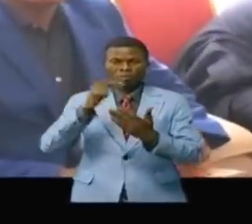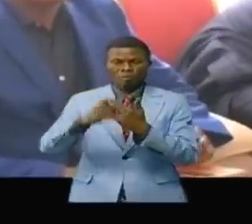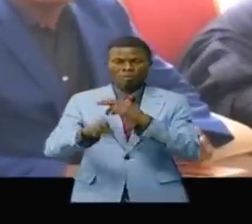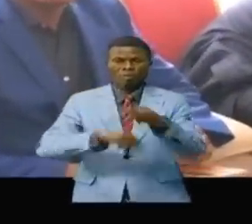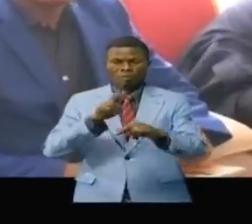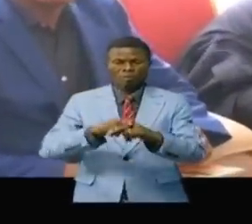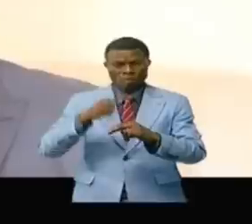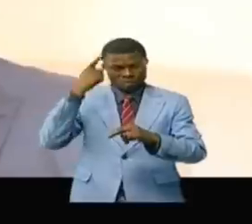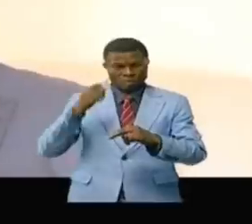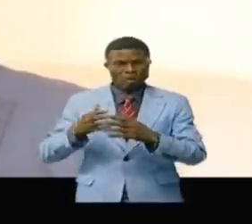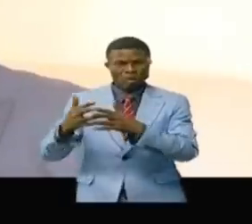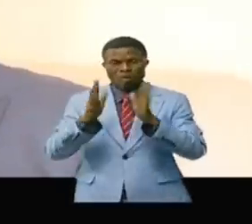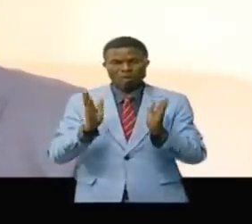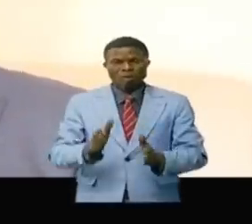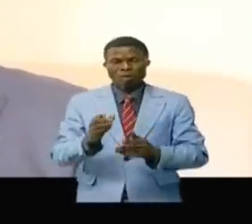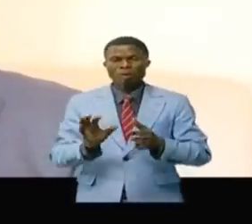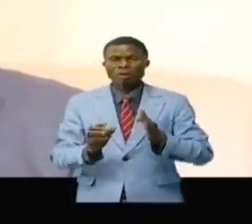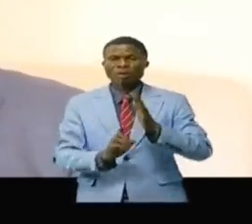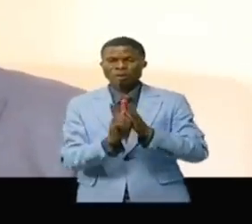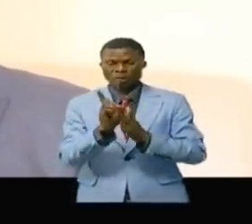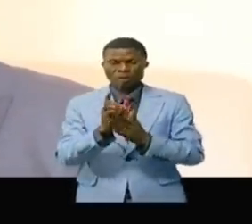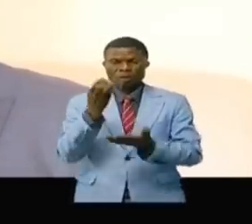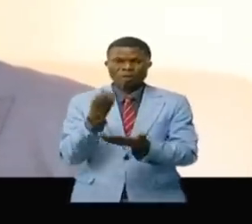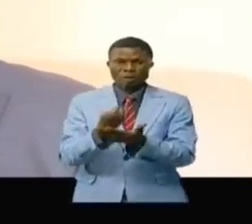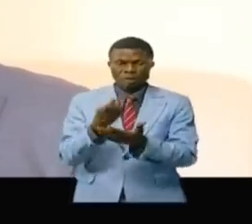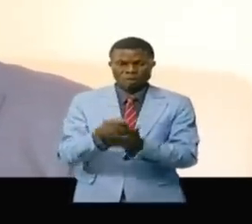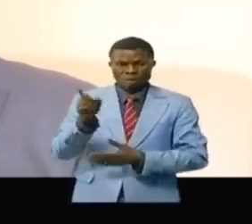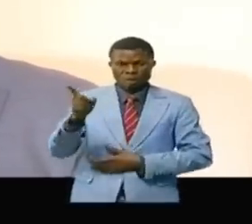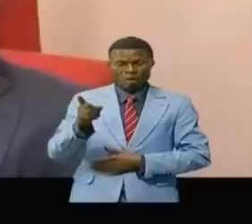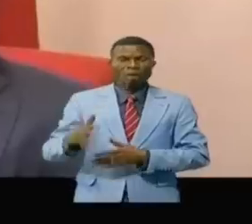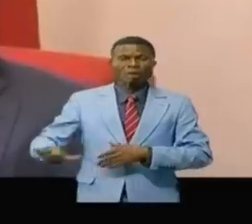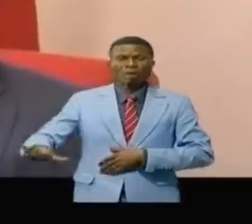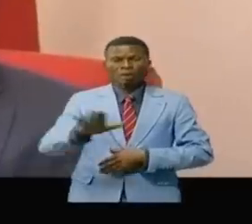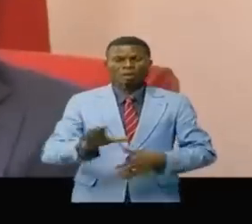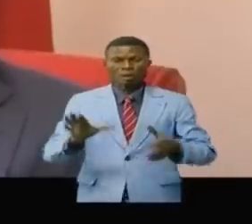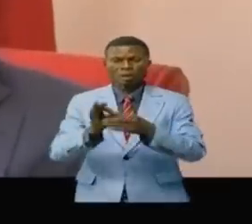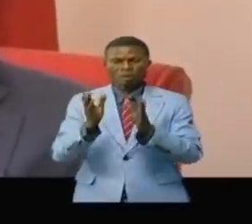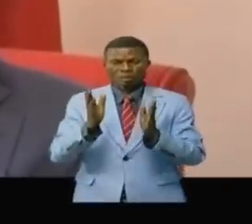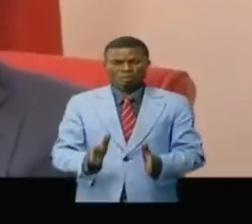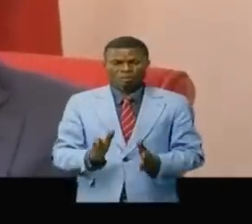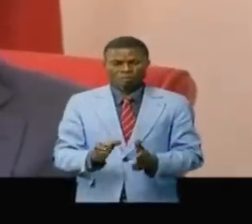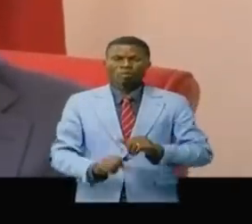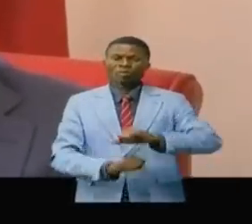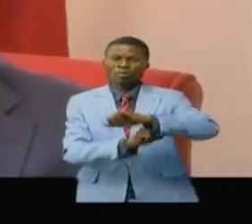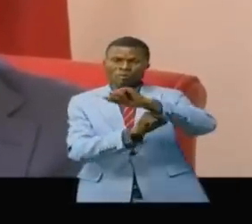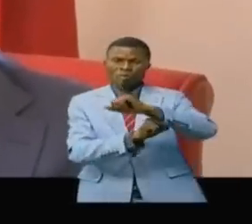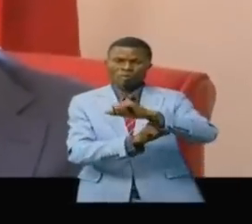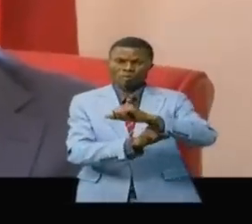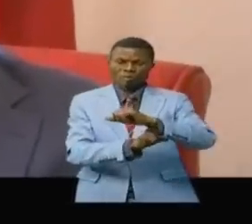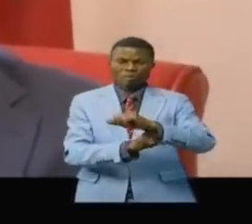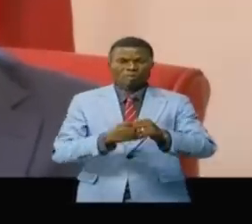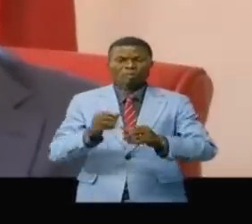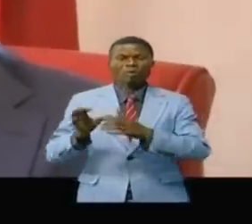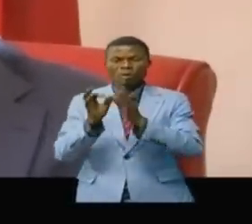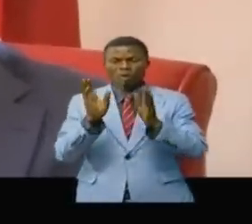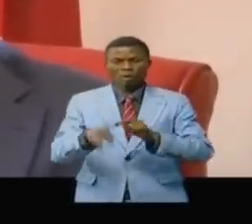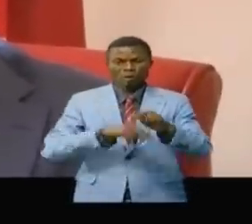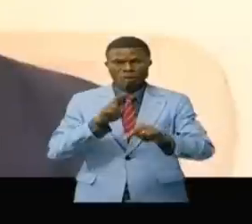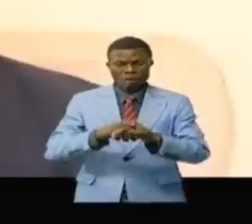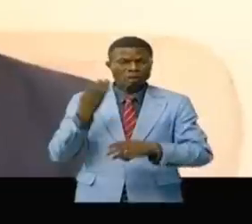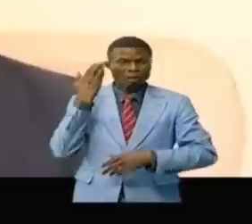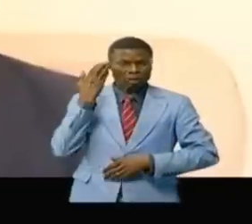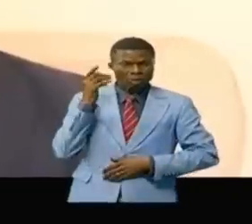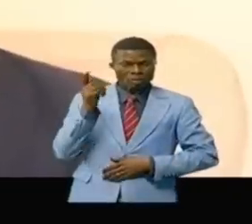Unies pour le Développement et le Fonds d'équipement des Nations Unies. Ainsi, grâce au dit appui, toujours selon le coordonnateur national